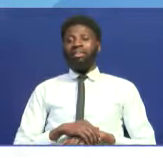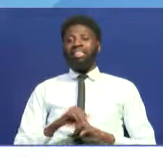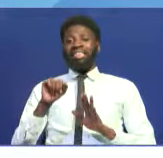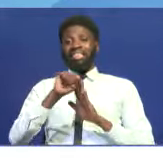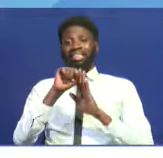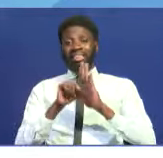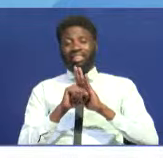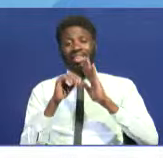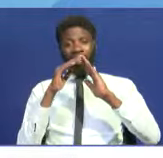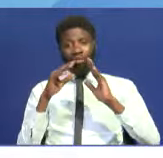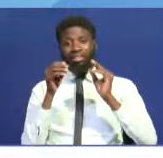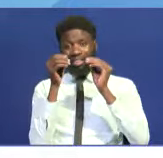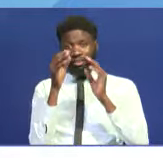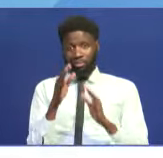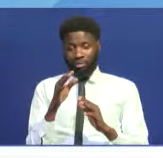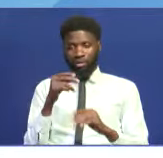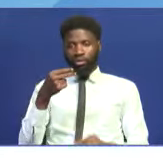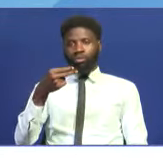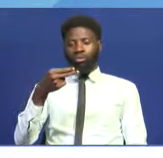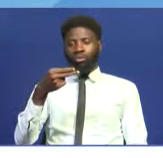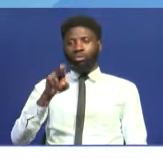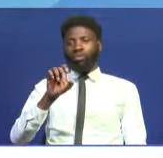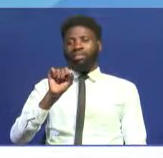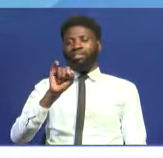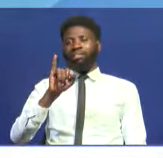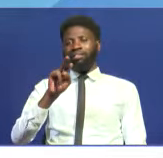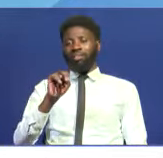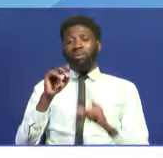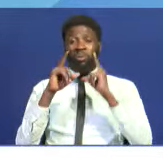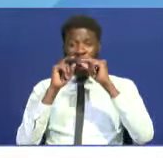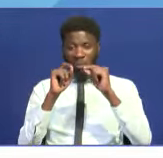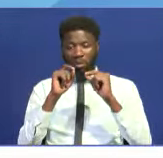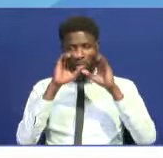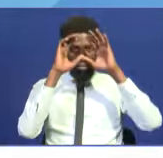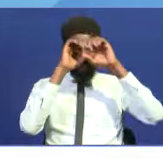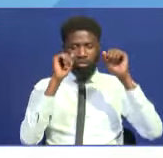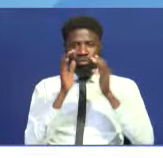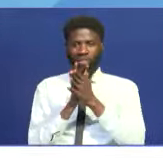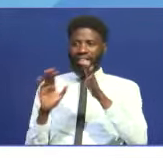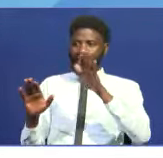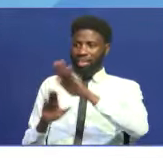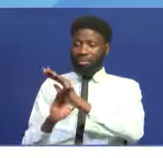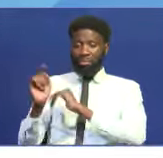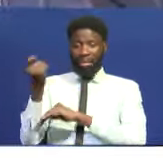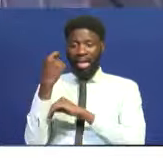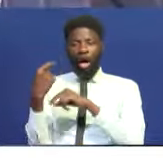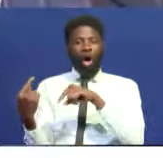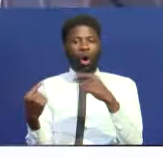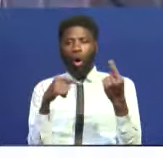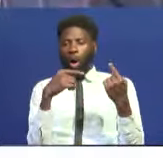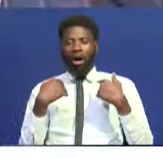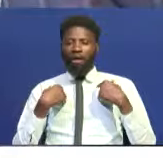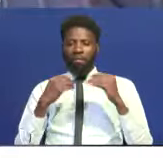uhasama wowote kati ya rais na naibu wake, kwani uhusiano kati yao ungali imara.